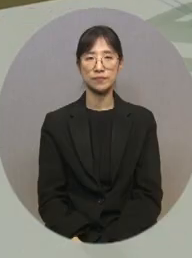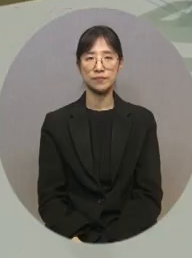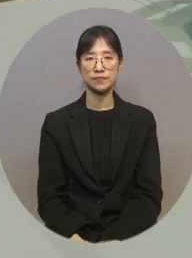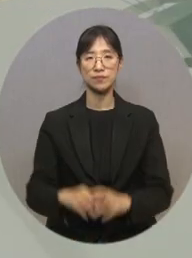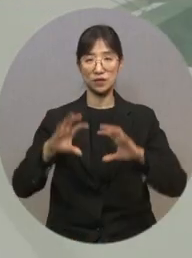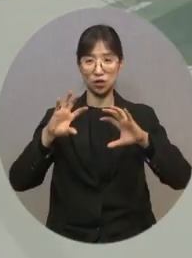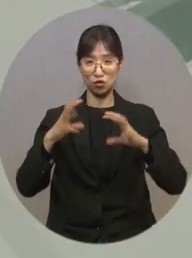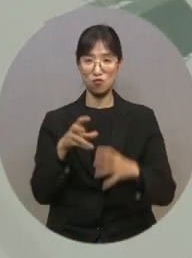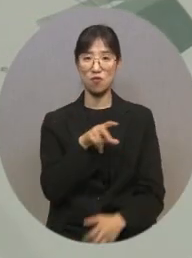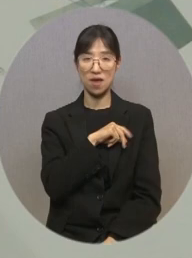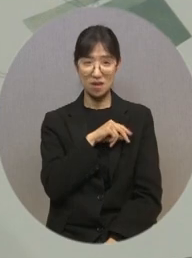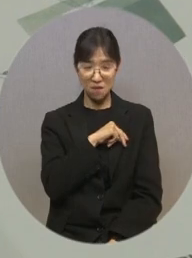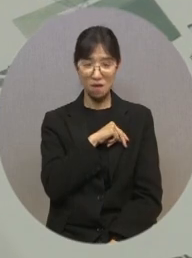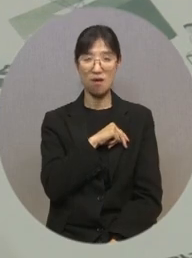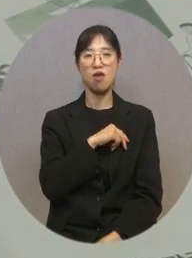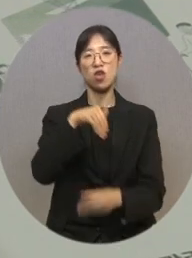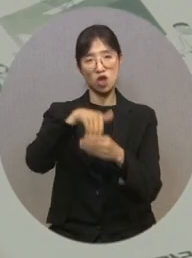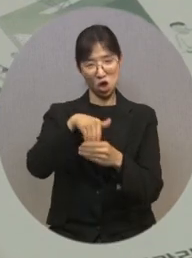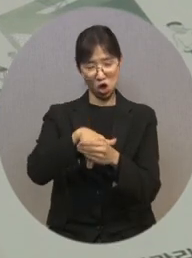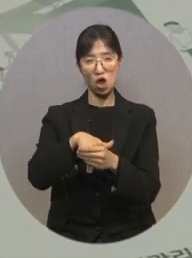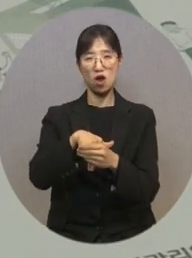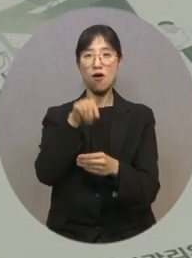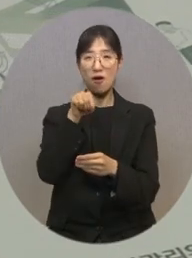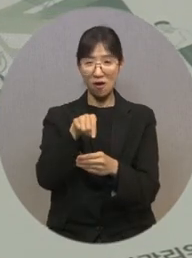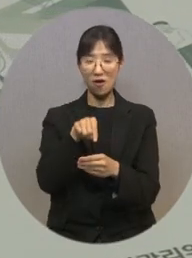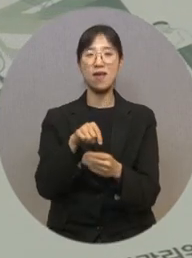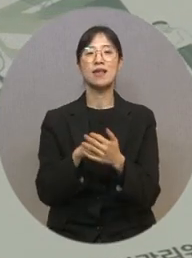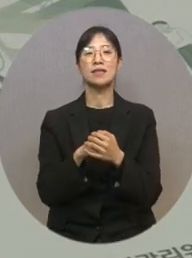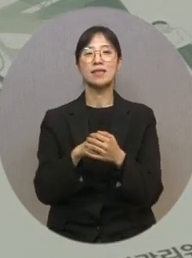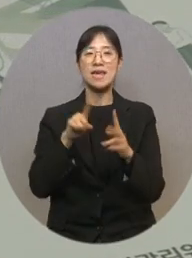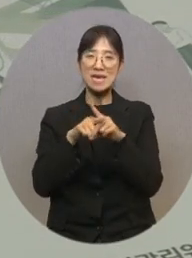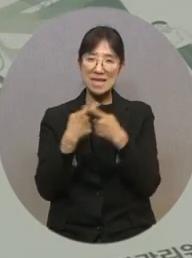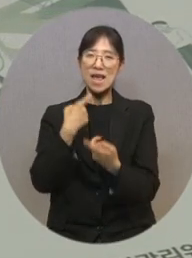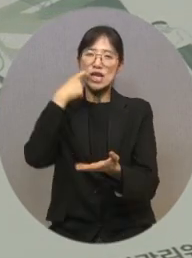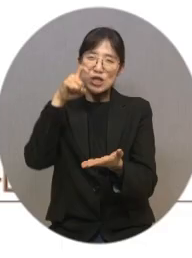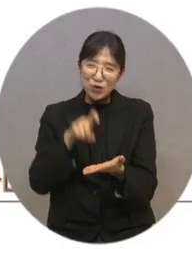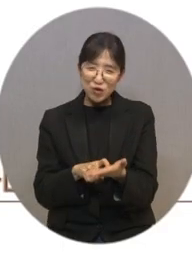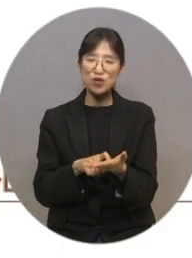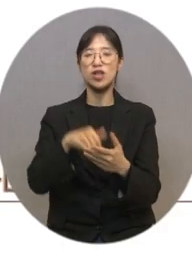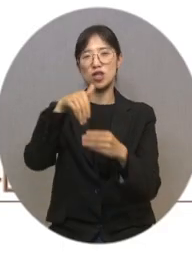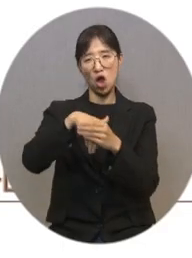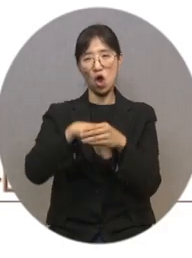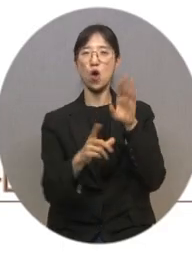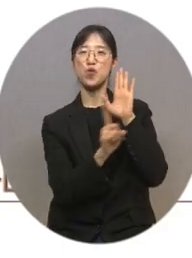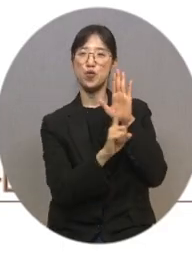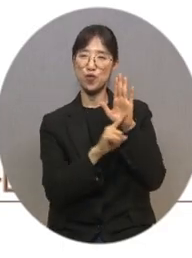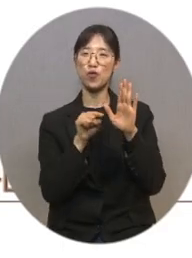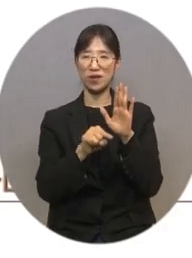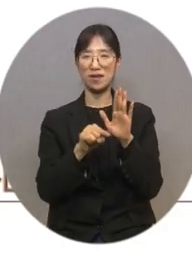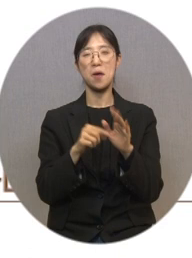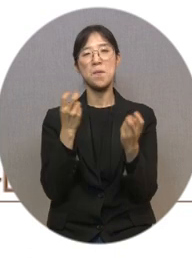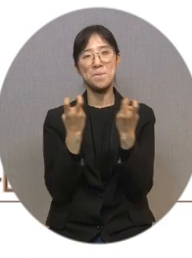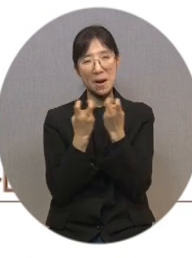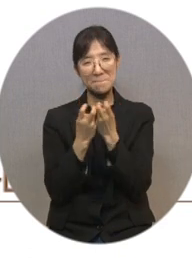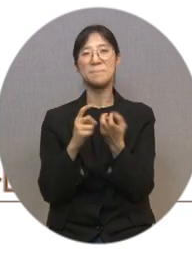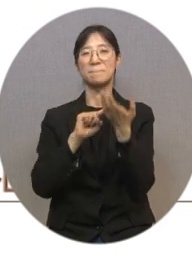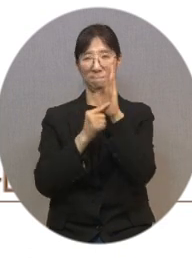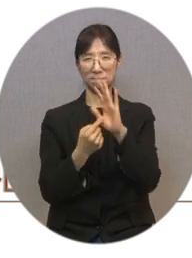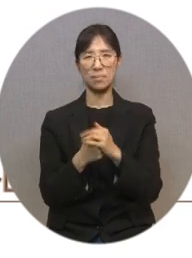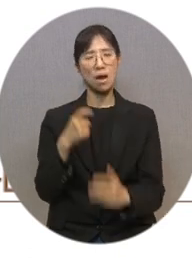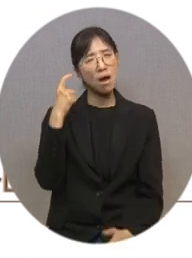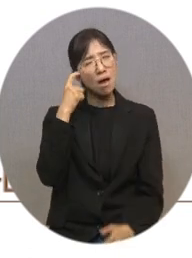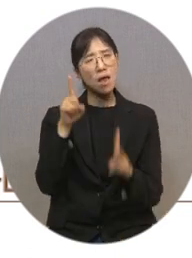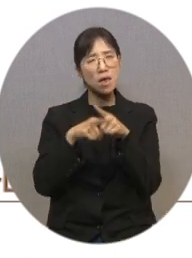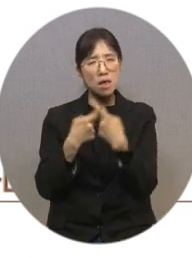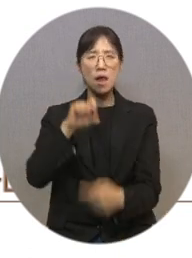국회의원 선거를 앞두고 이해하기 쉬운 선거 공보 가이드가 발간됐습니다 공보물에 대상은 지적 또는인지 장애를